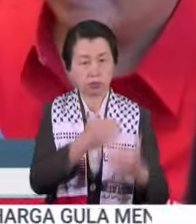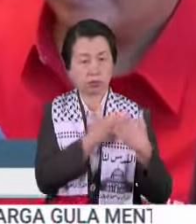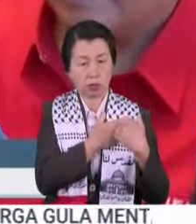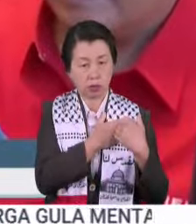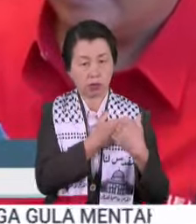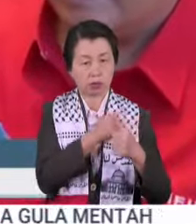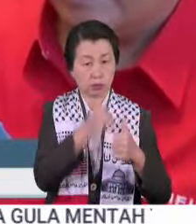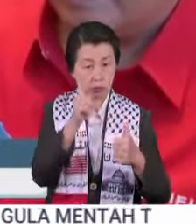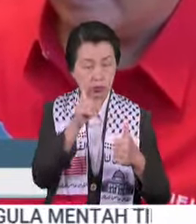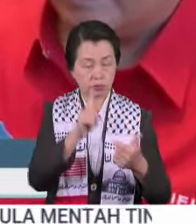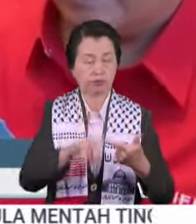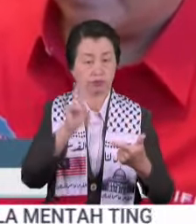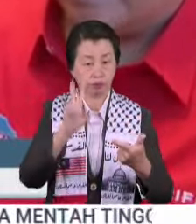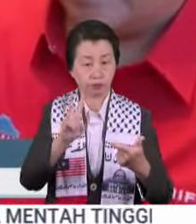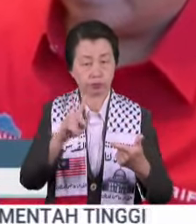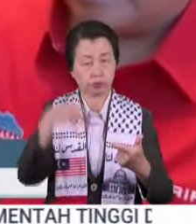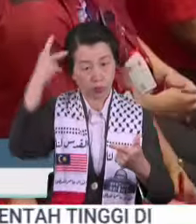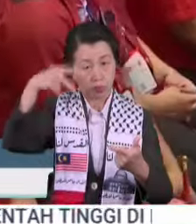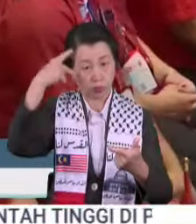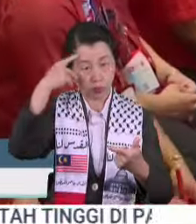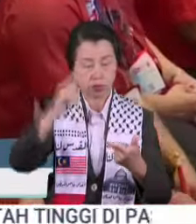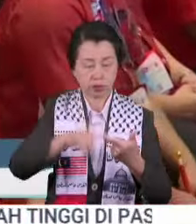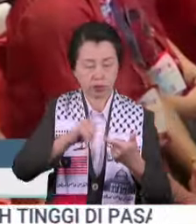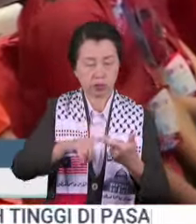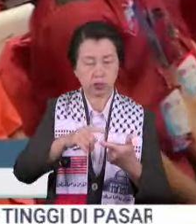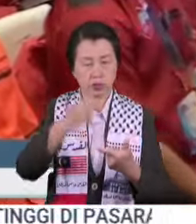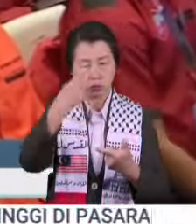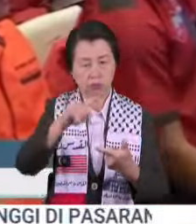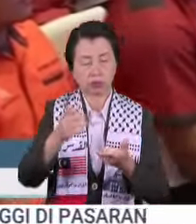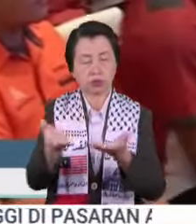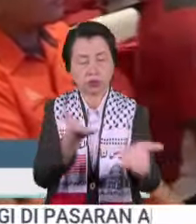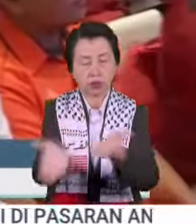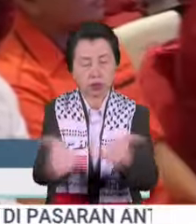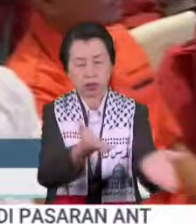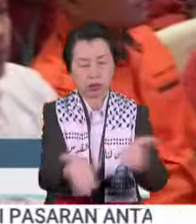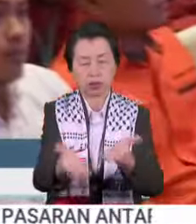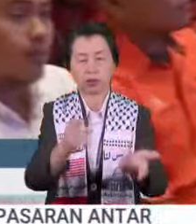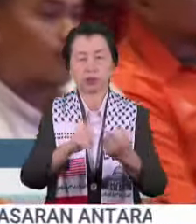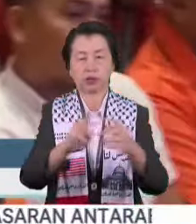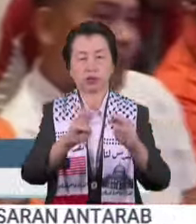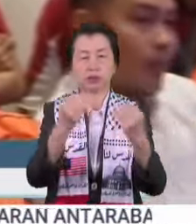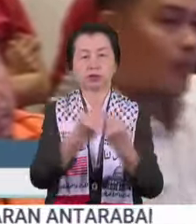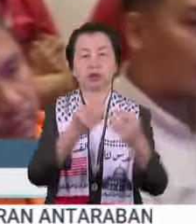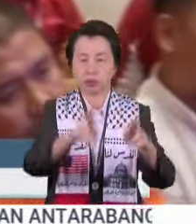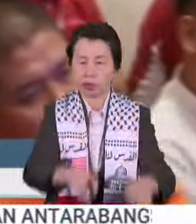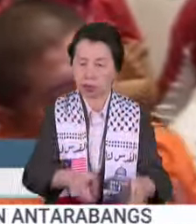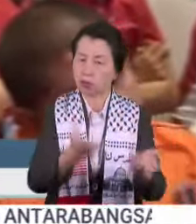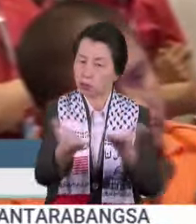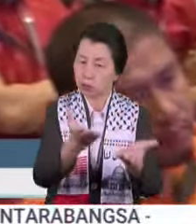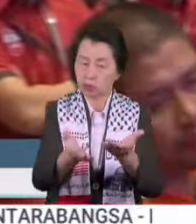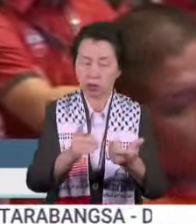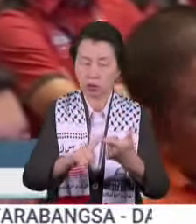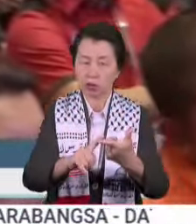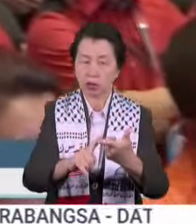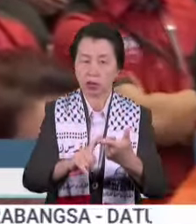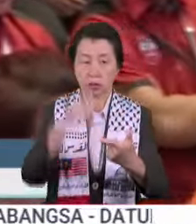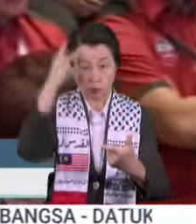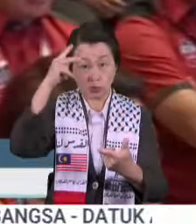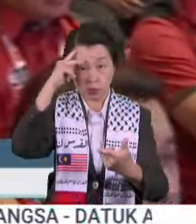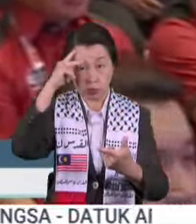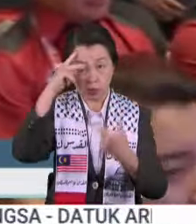ialah melihat politik itu sebagai satu peluang Bag Kita untukmar dan Bu